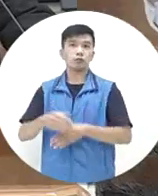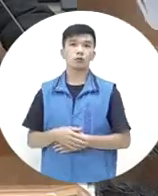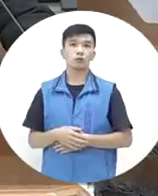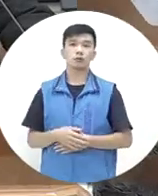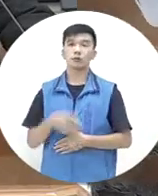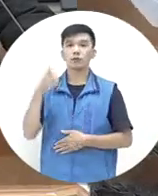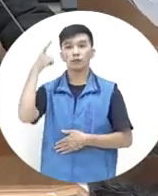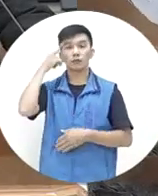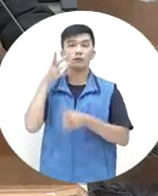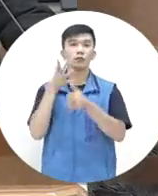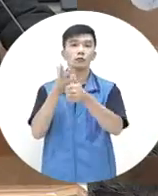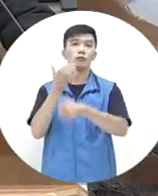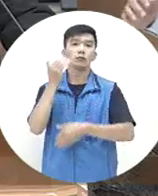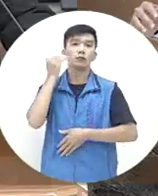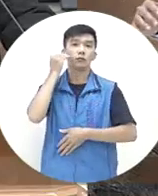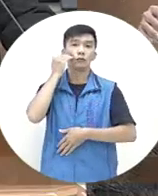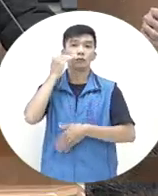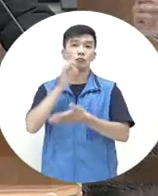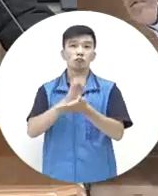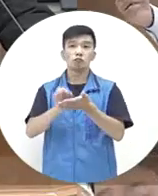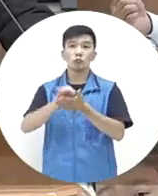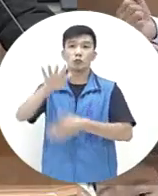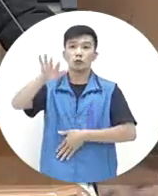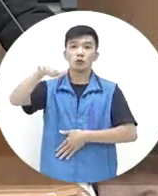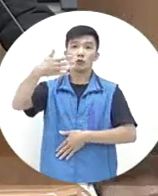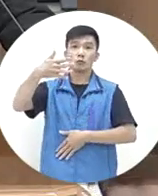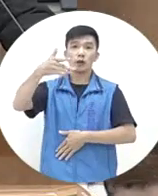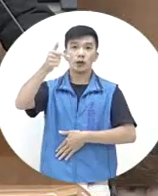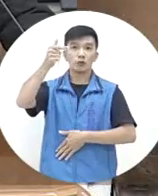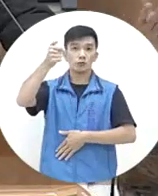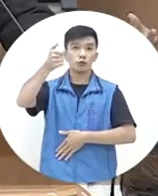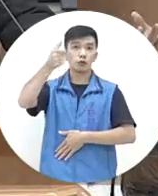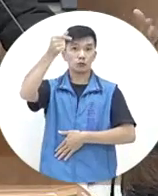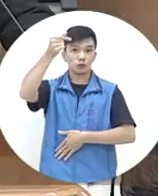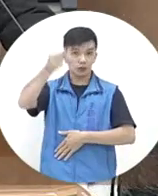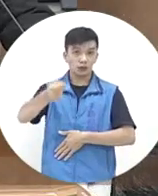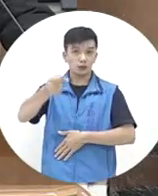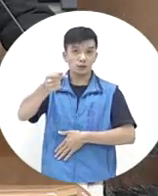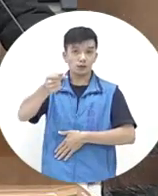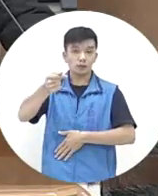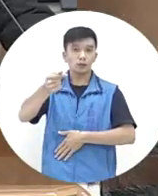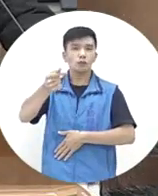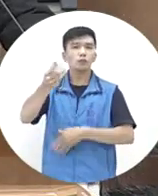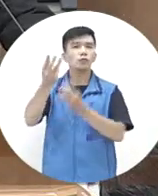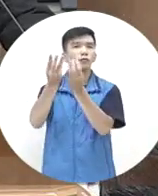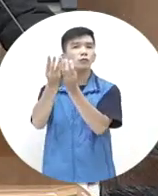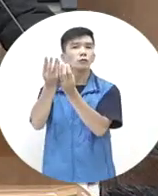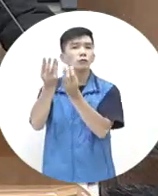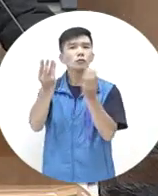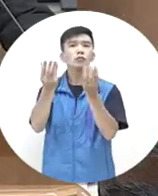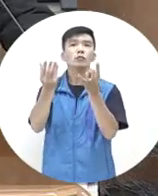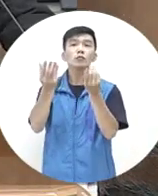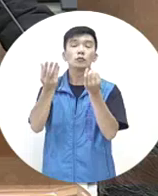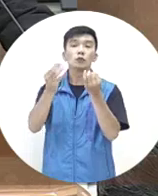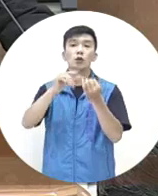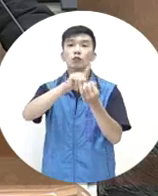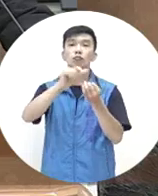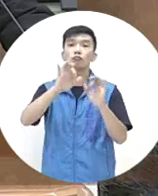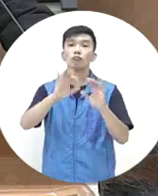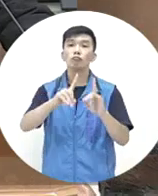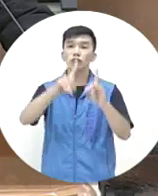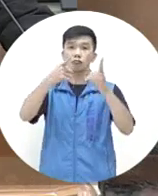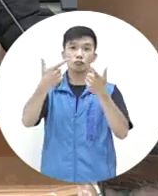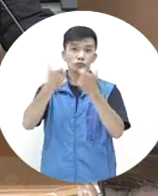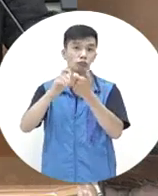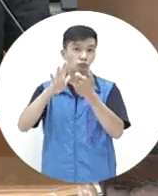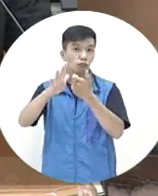在555亿的这个框架下，你们说是有多少钱是可以拿来做这个物价的调整的部分？ 目